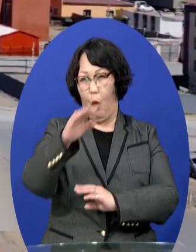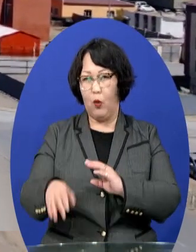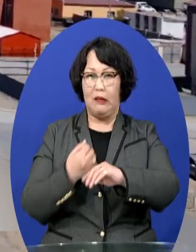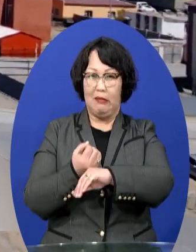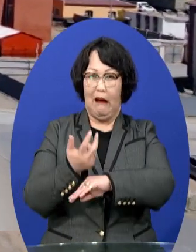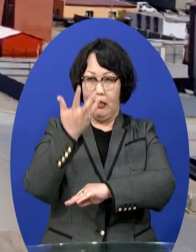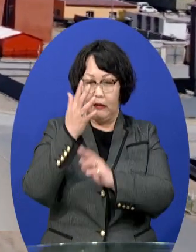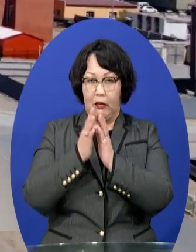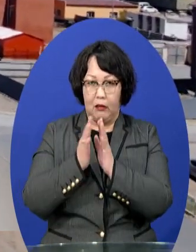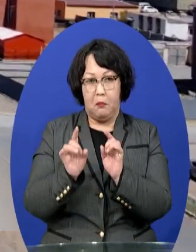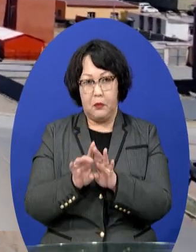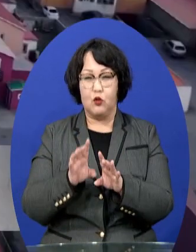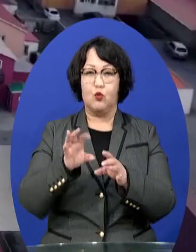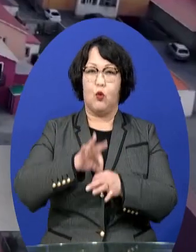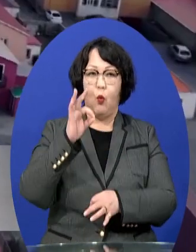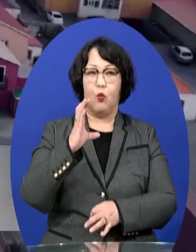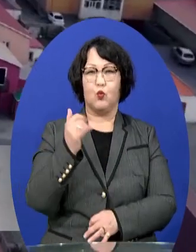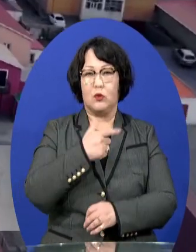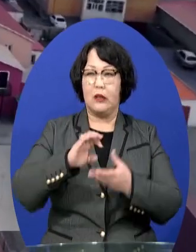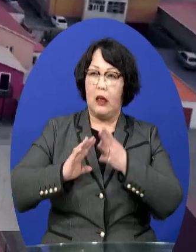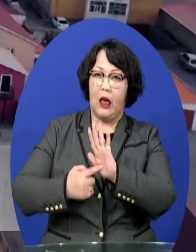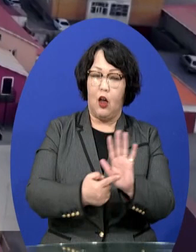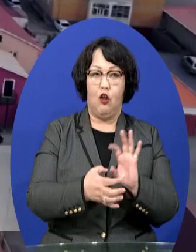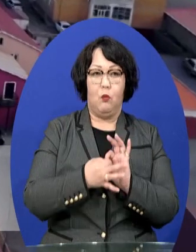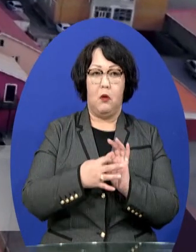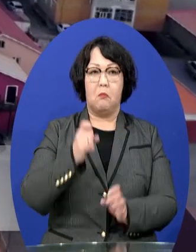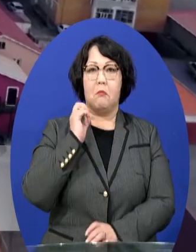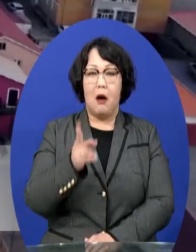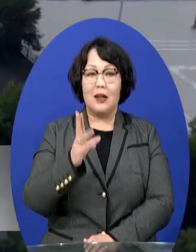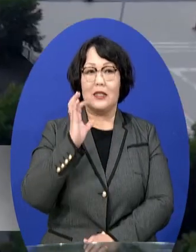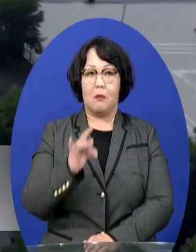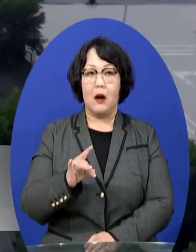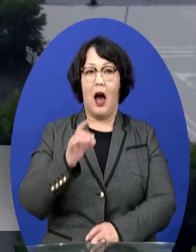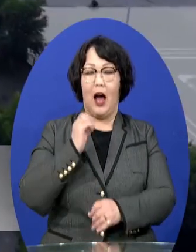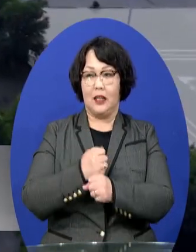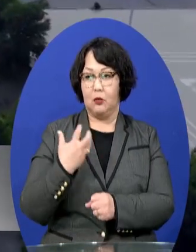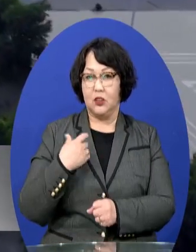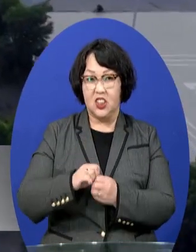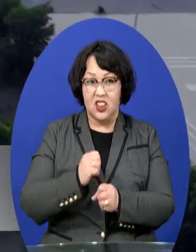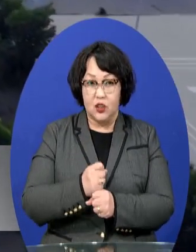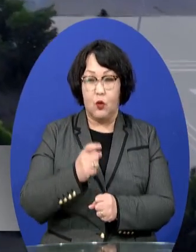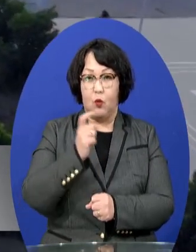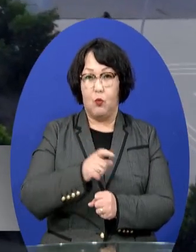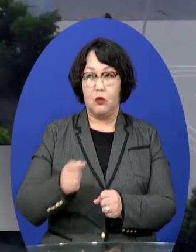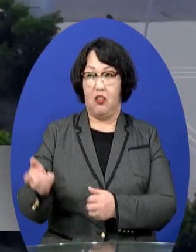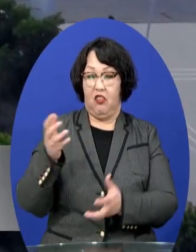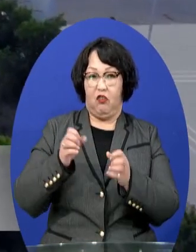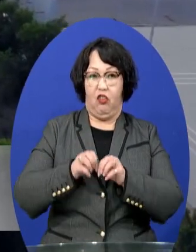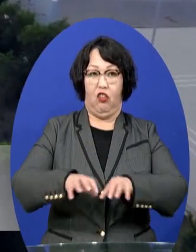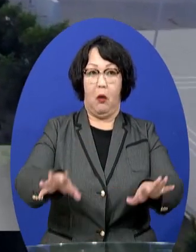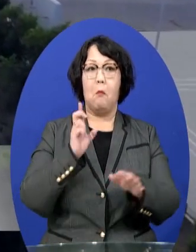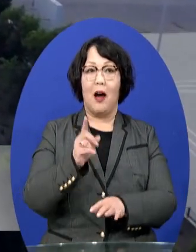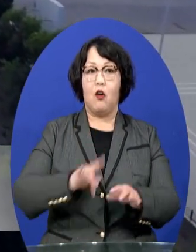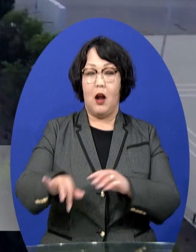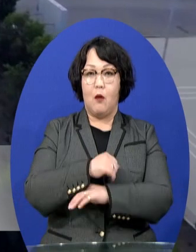сурчлага нөлөөсөн гэж аймгийн удирдлагууд үзэж байна. Зөвхөн банкны салбарт албан томилолтоор ирж ажилласан хүмүүсээс голомтууд үүссэн байна. За Баянгор